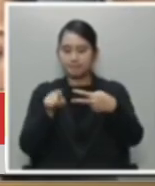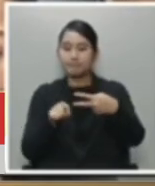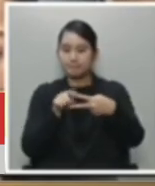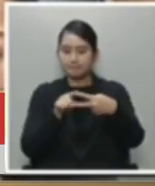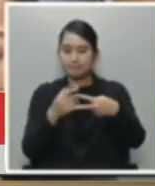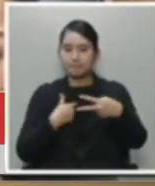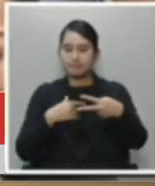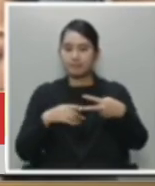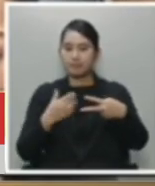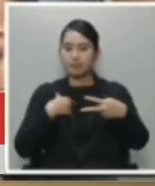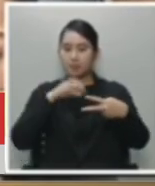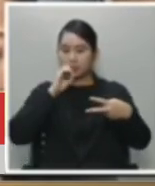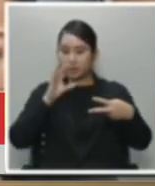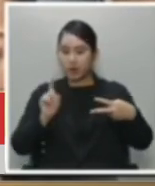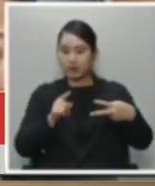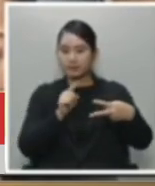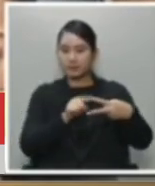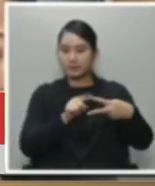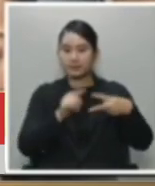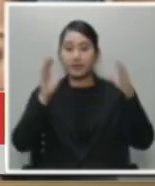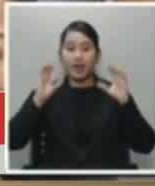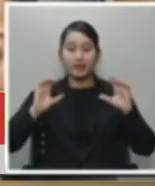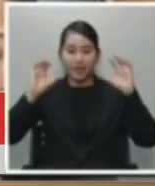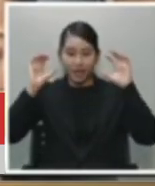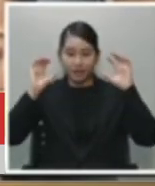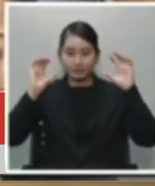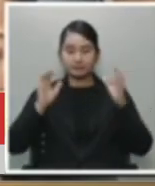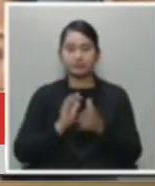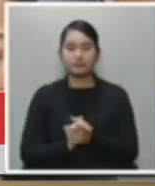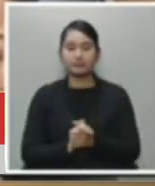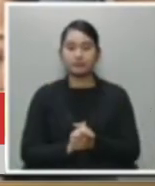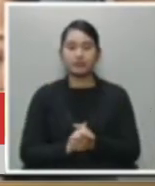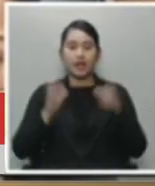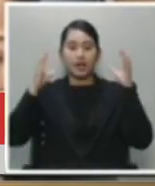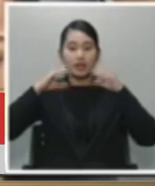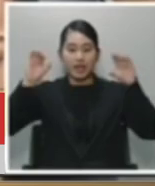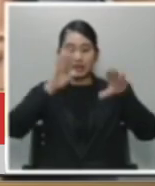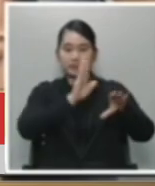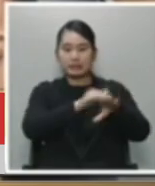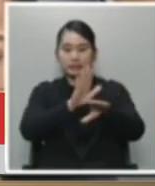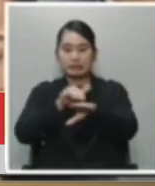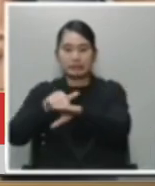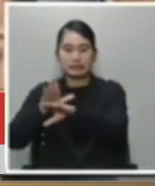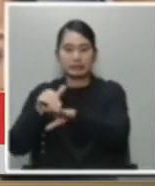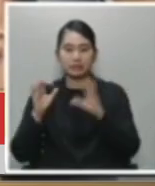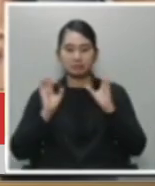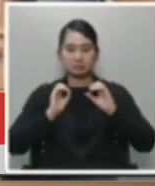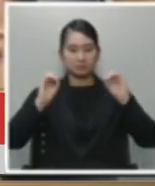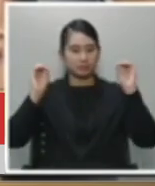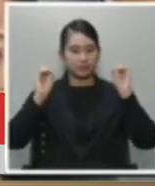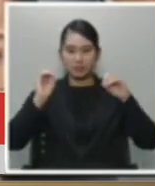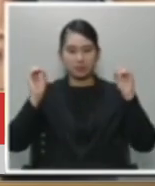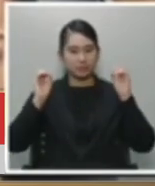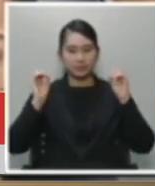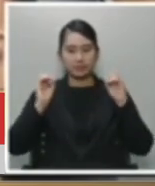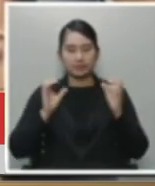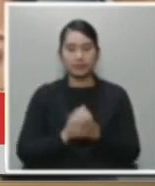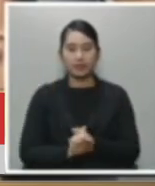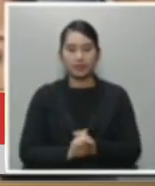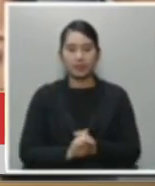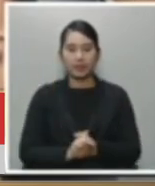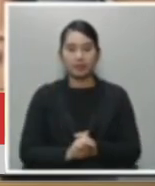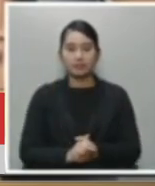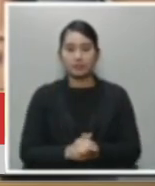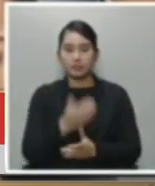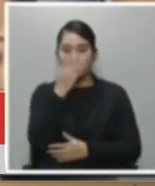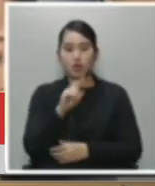ที่1ภาคราชการเองไม่มีการแจ้งเตือนภัยร้ายแรงให้กับพี่น้องประชาชนทราบแต่อย่างใดทั้ง